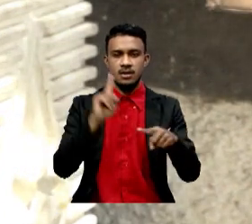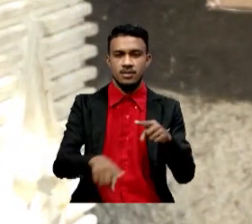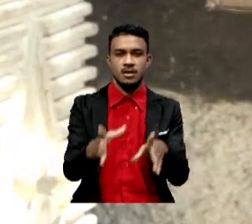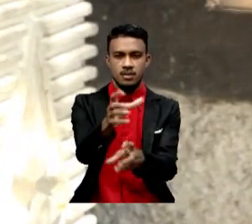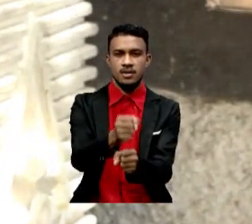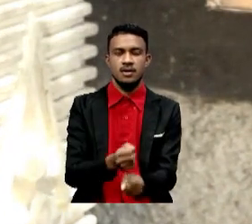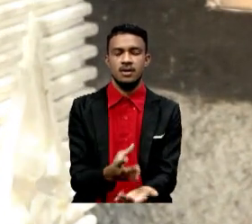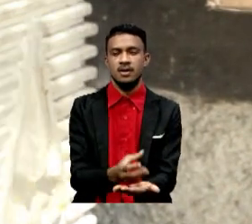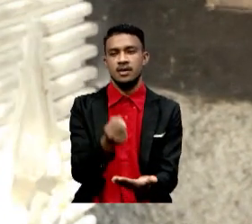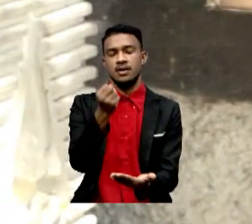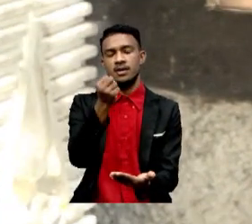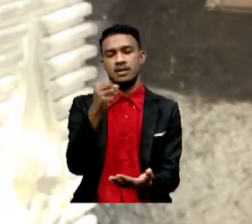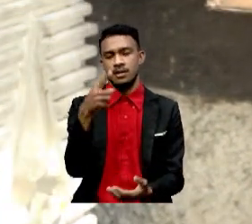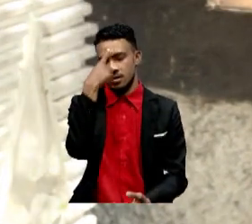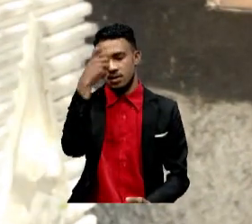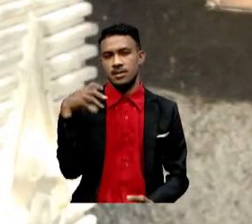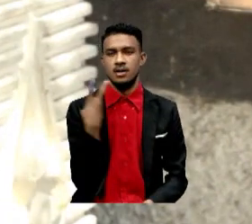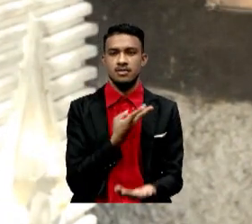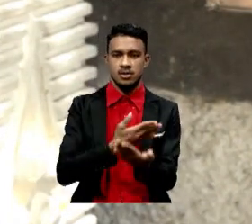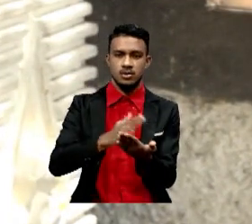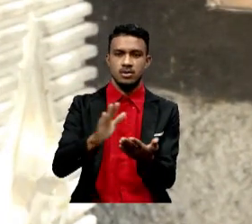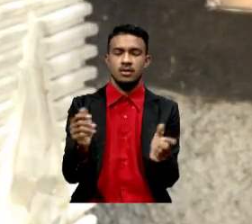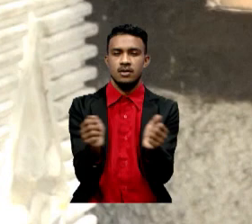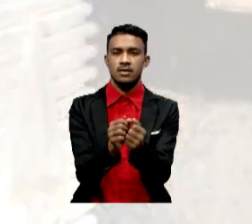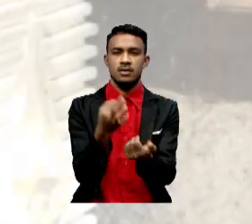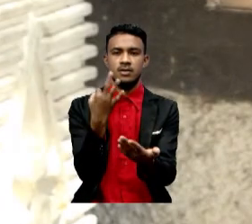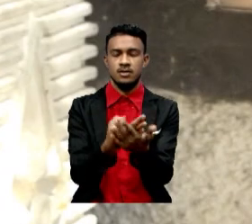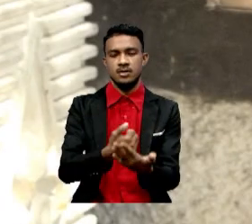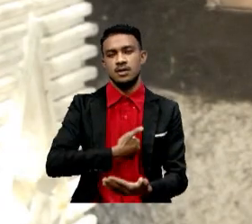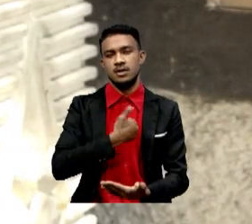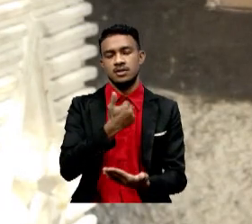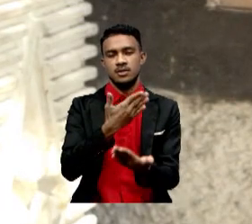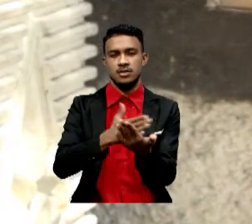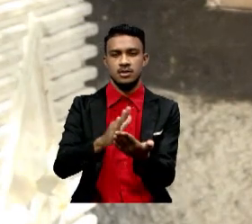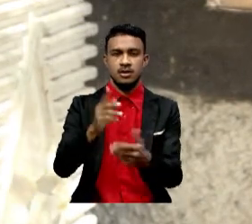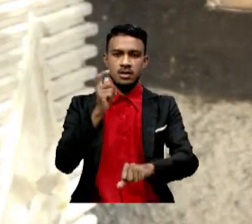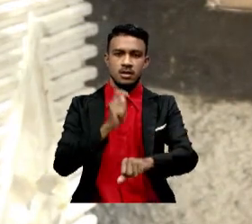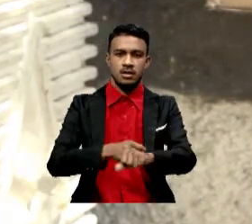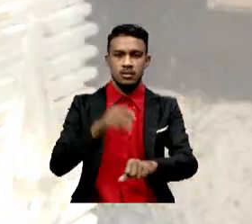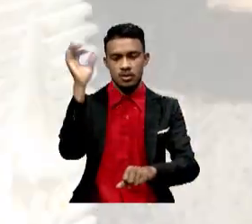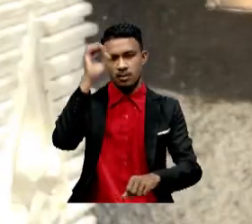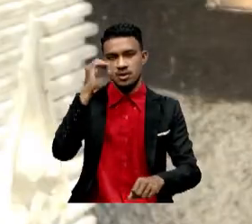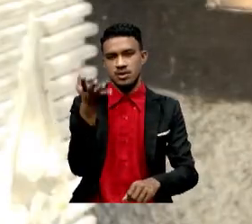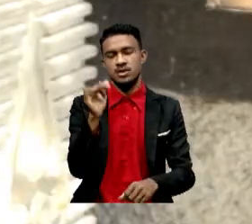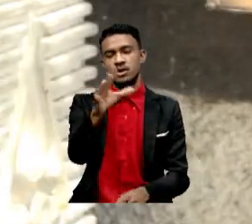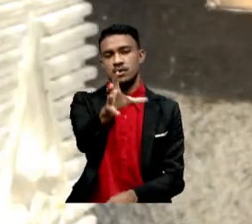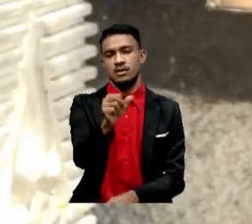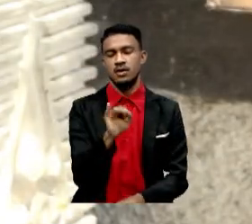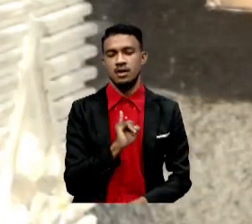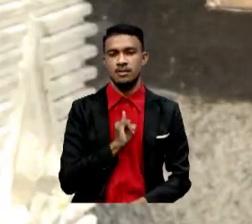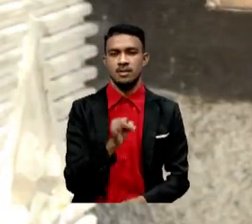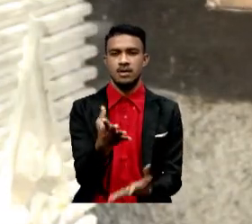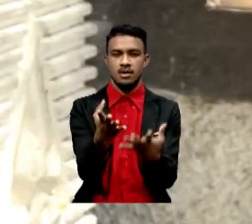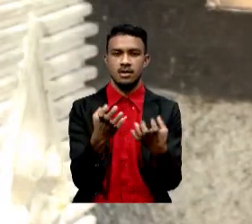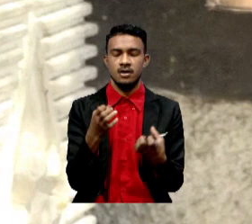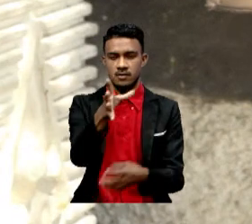sasamba ami sosane ami hodi ami osan rasa ami sosa tempo be operasaun sira mai foti ami hakar ba atu